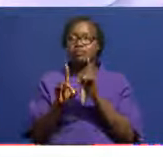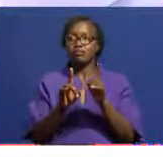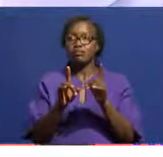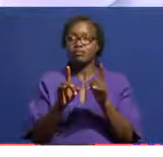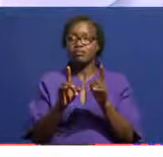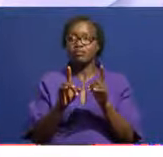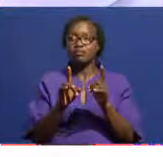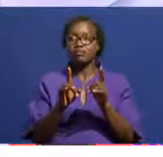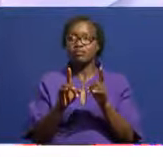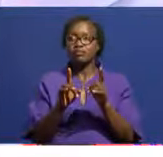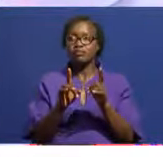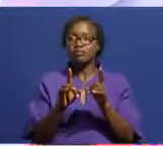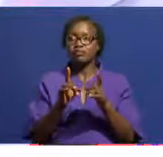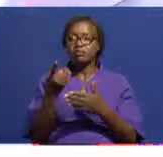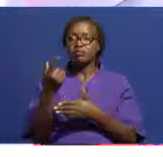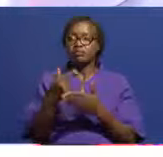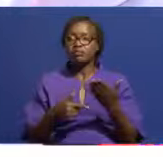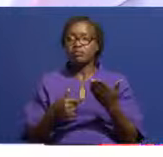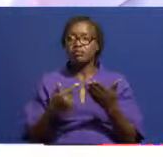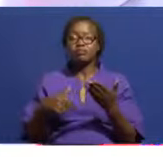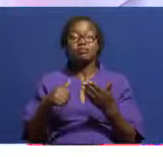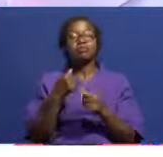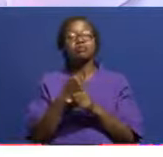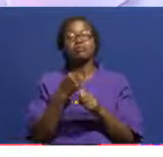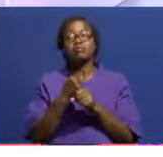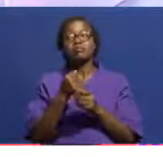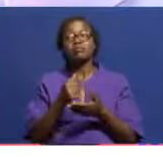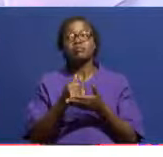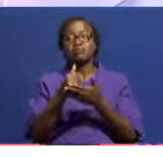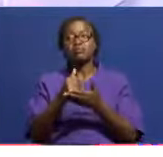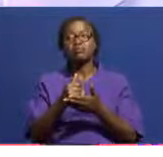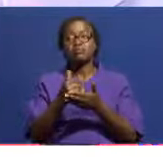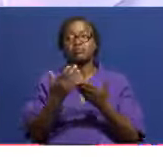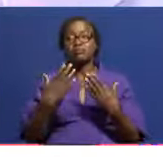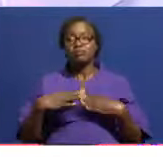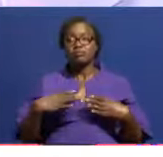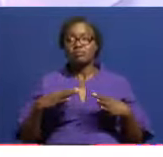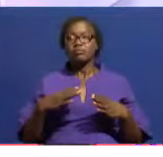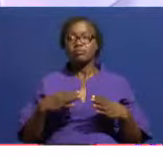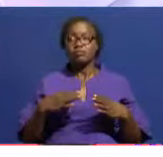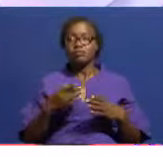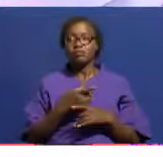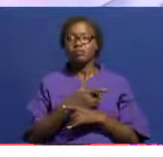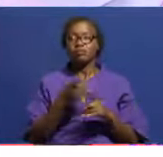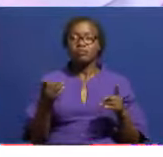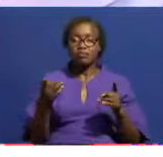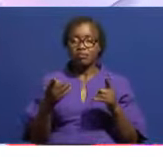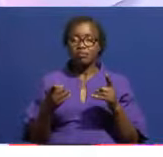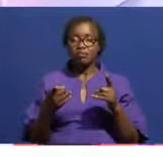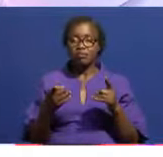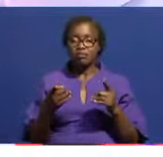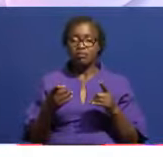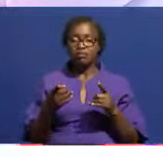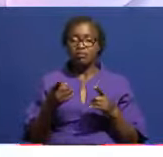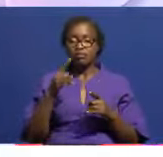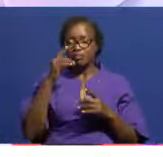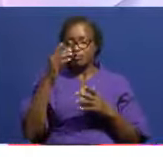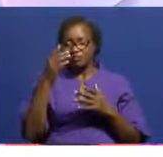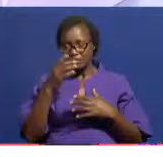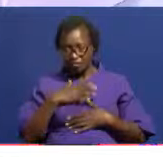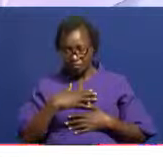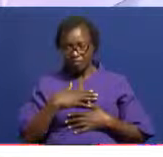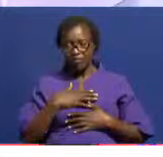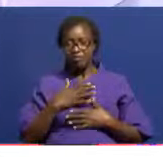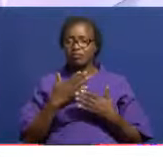begs is, what are we doing to help the survivors of these horrifying ordeals and